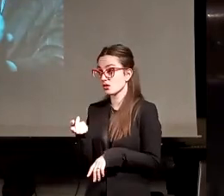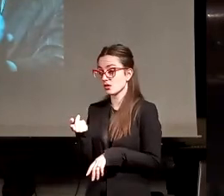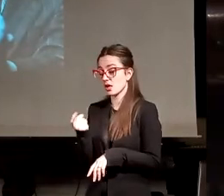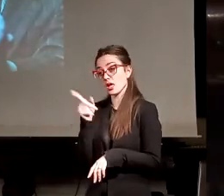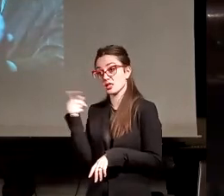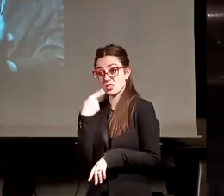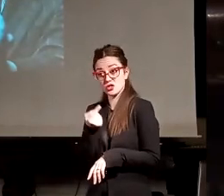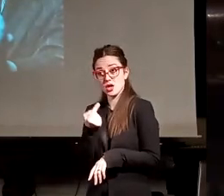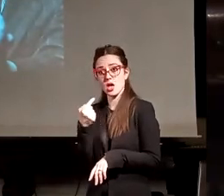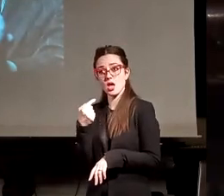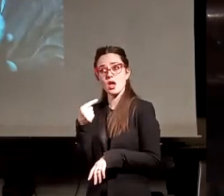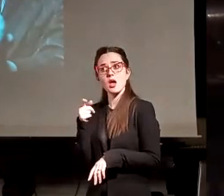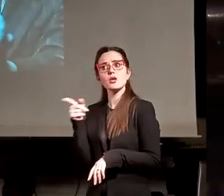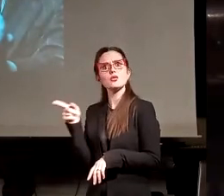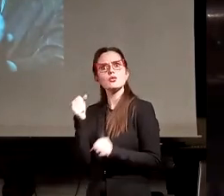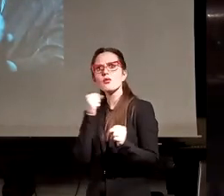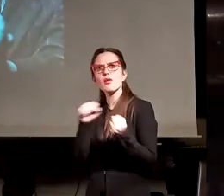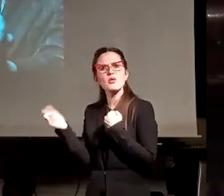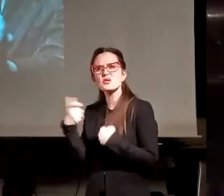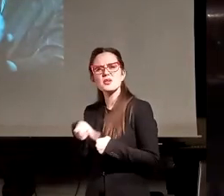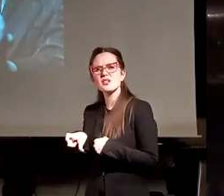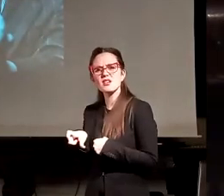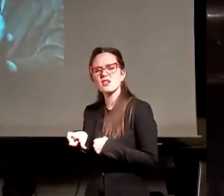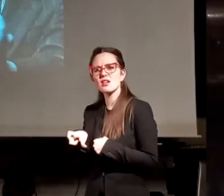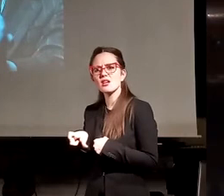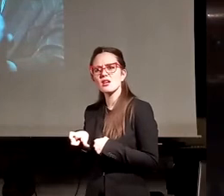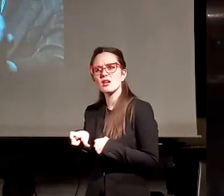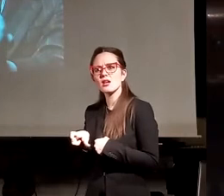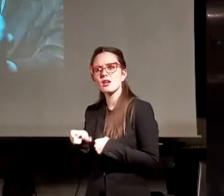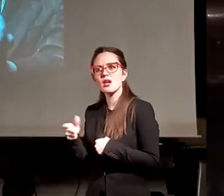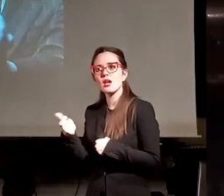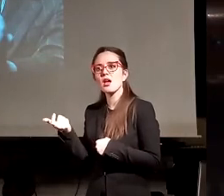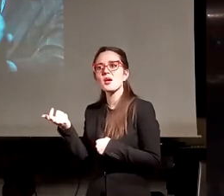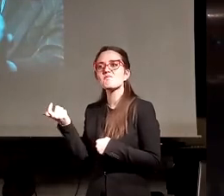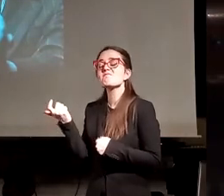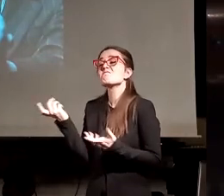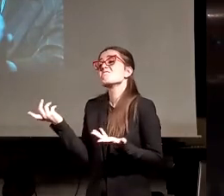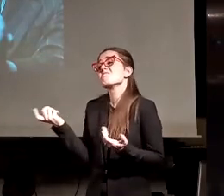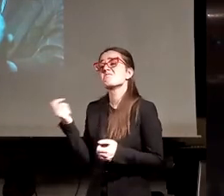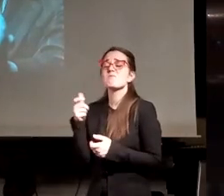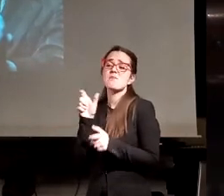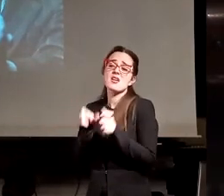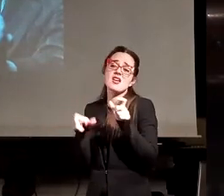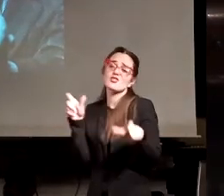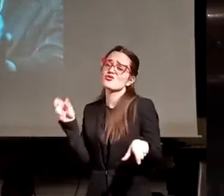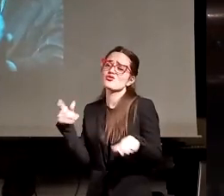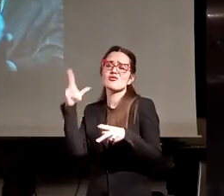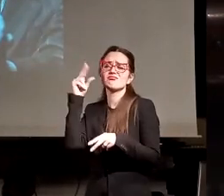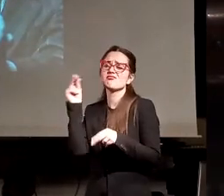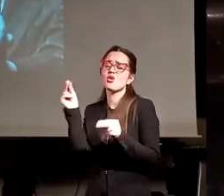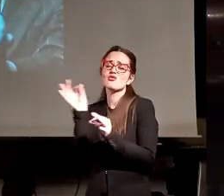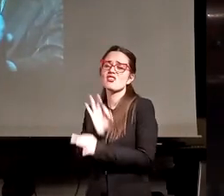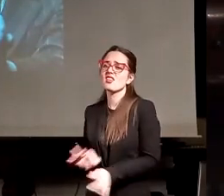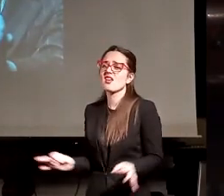signor mano ma perché lei è così famoso e lui ha detto perché la gente non sa befanina sangue si presentano un cammino non sa niente